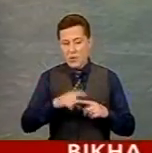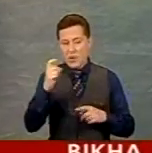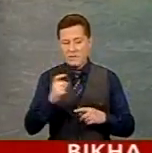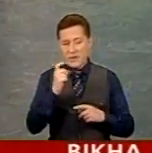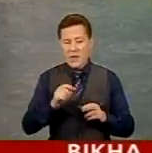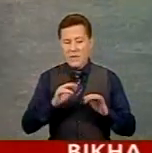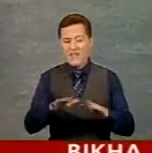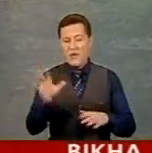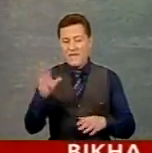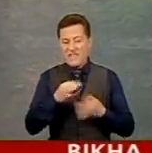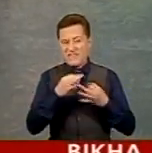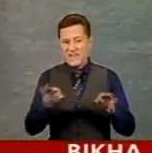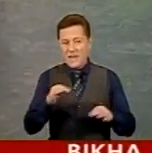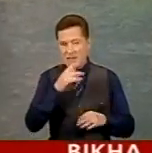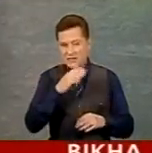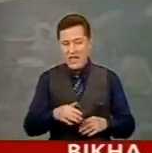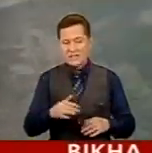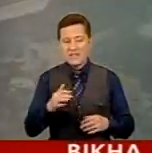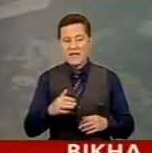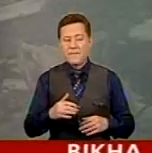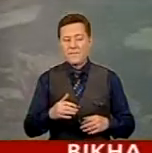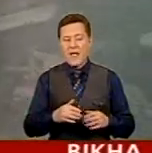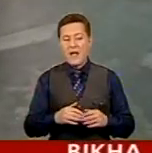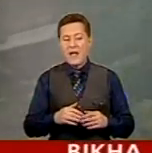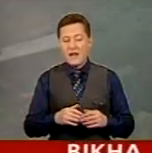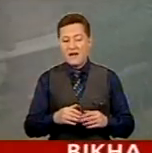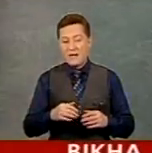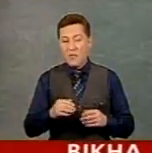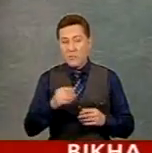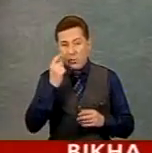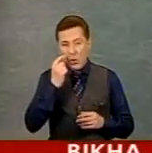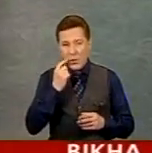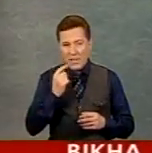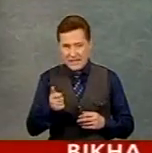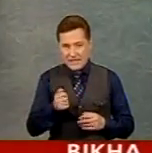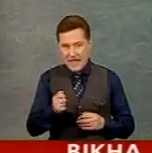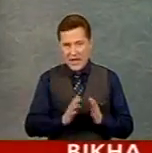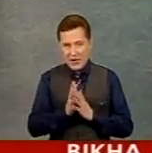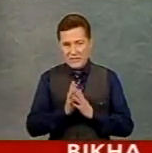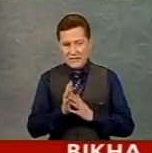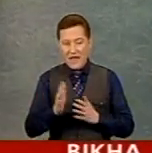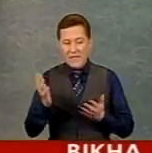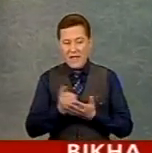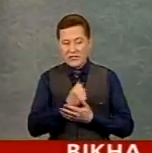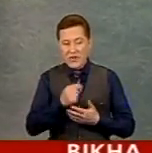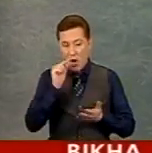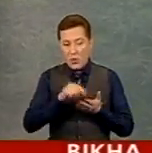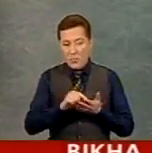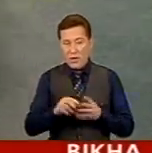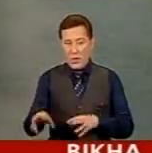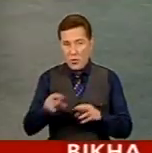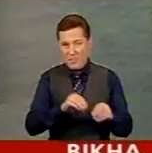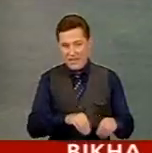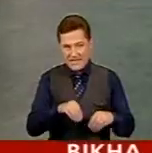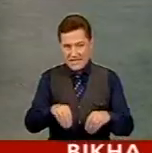проводить увесь вільний час. Хвалиться здобутками. Прийнялася пересаджена полуниця. Знайшли там клубнику в бур'янах, пересадили.